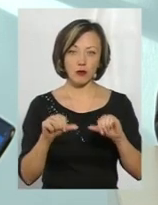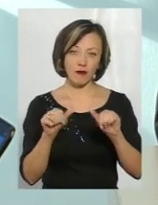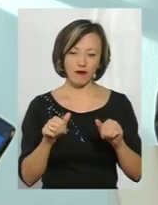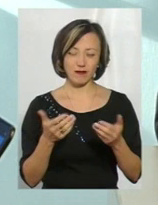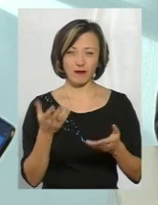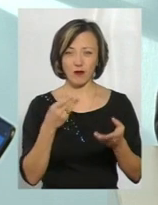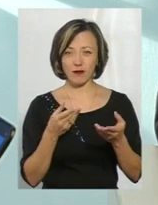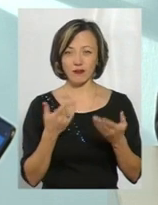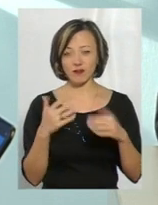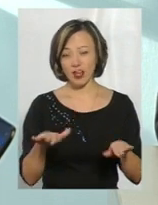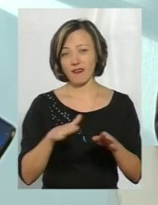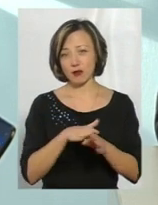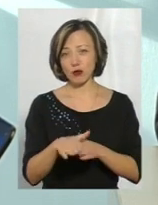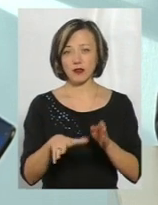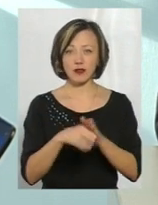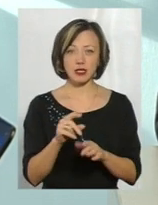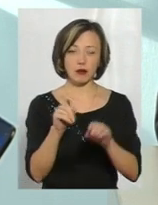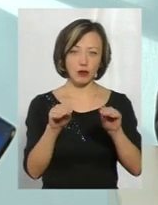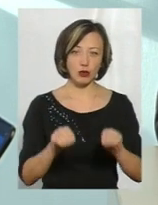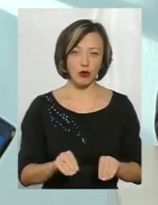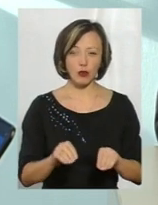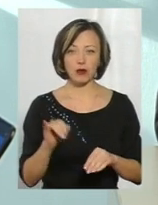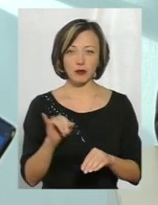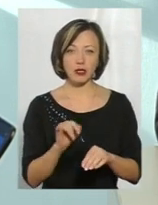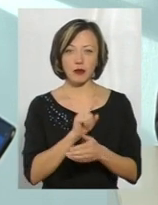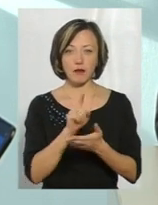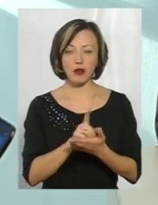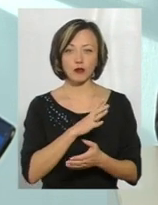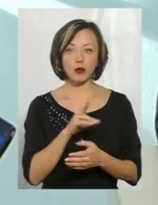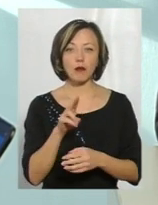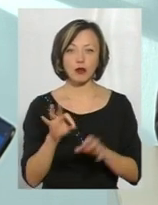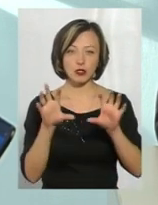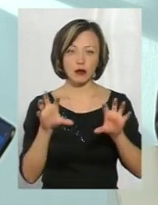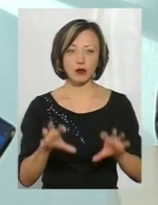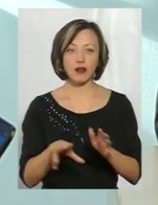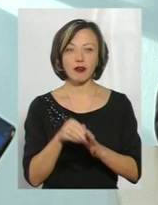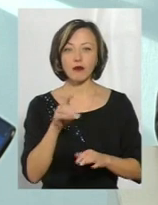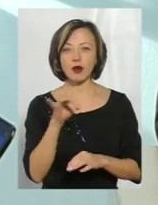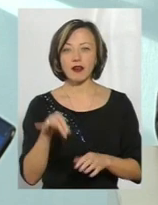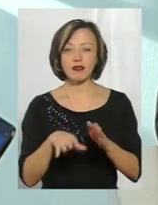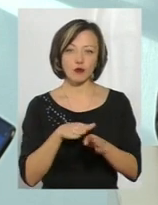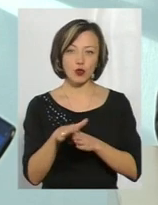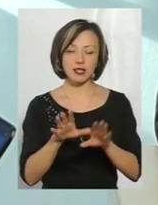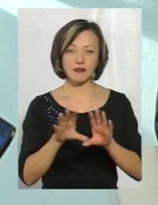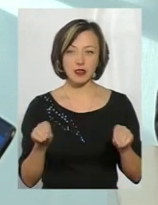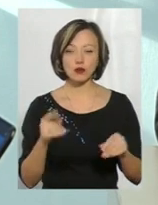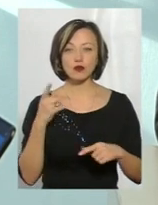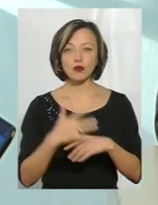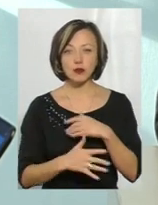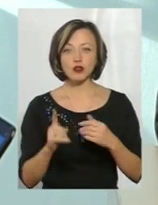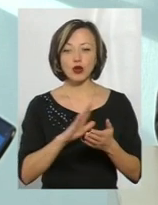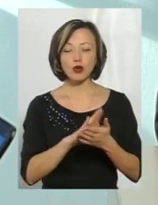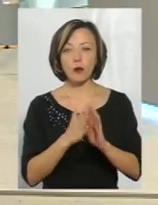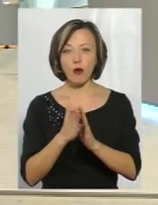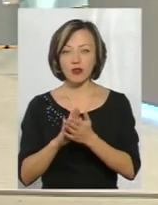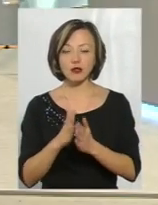вибори, тобто все відбулося за протоколом і так, як мало бути по закону, тобто вибори відбулись та й все. Тобто зрозуміло, що домовленості